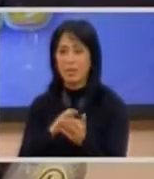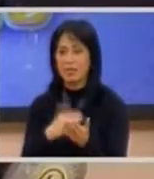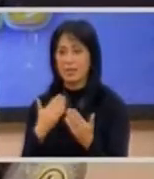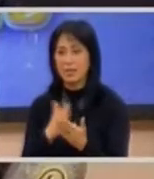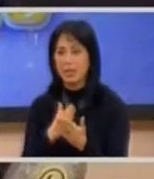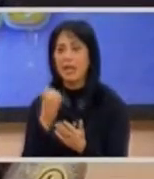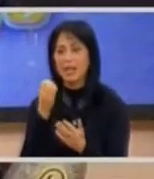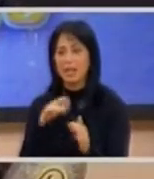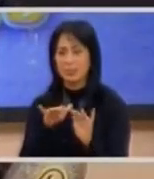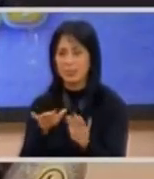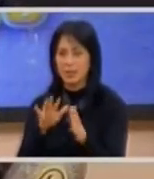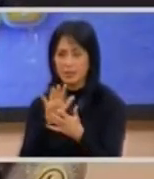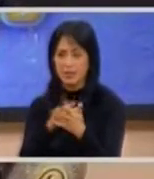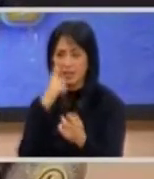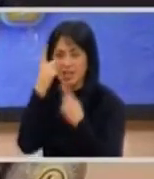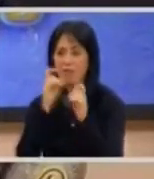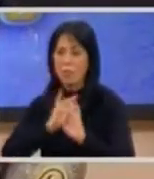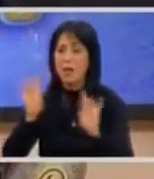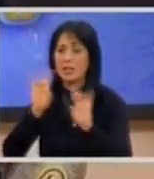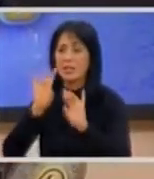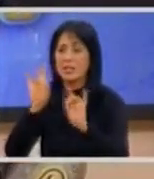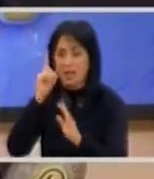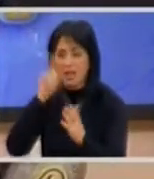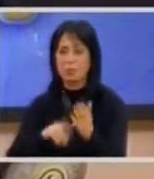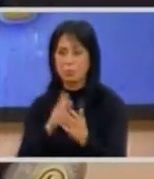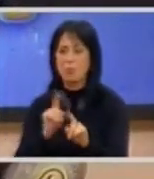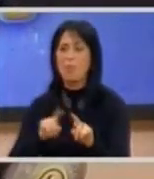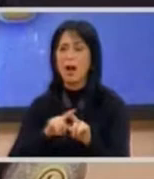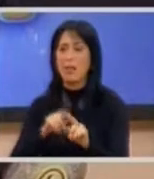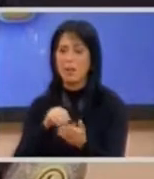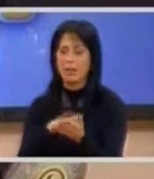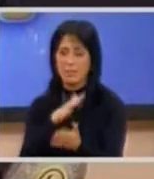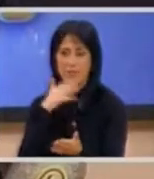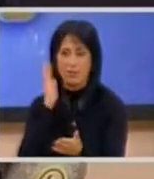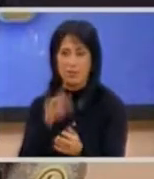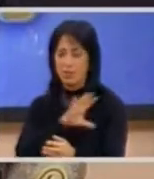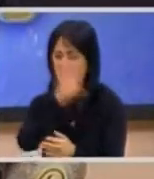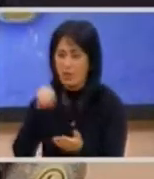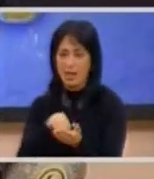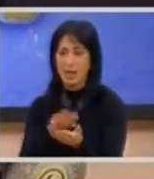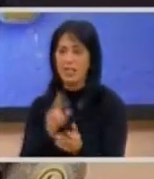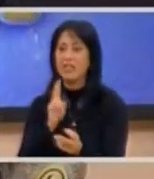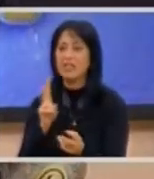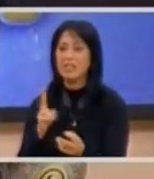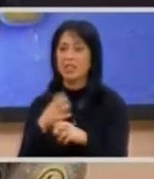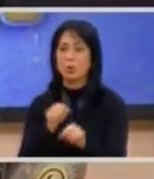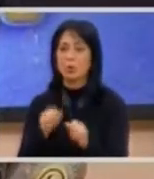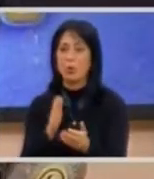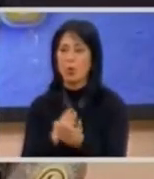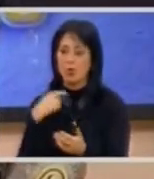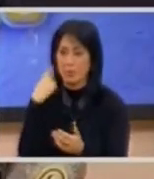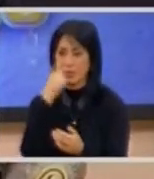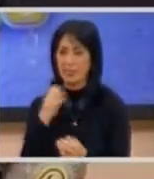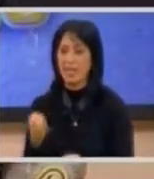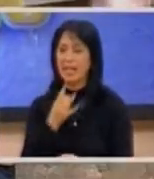კიდე მიდის საინფორმაციო კამპანია და მე დარწმუნებული ვარ, რომ ყველა ის ადამიანი გაივლის რეგისტრაციას, რომელიც არის შეზღუდულ შესანიშნავ ქონე. მე კიდევ ერთხელ